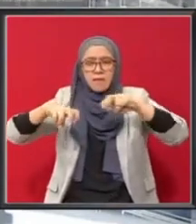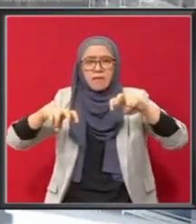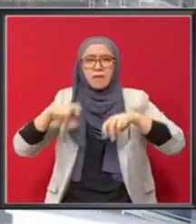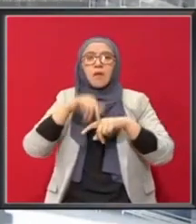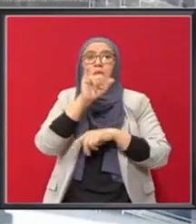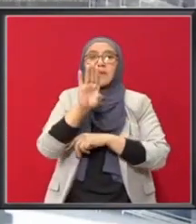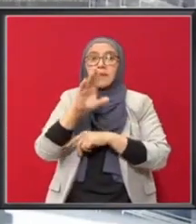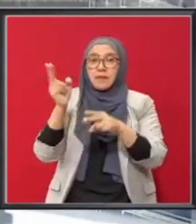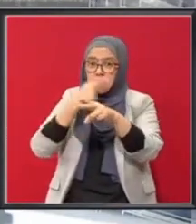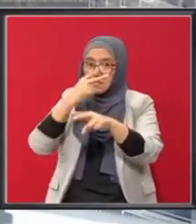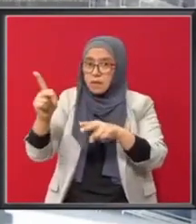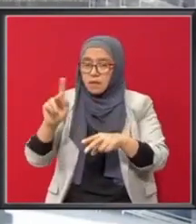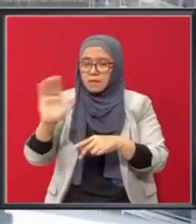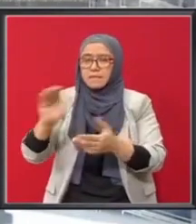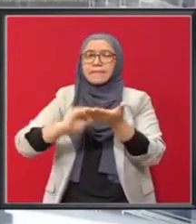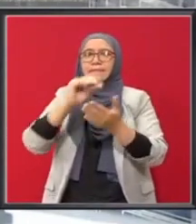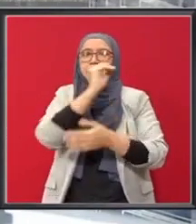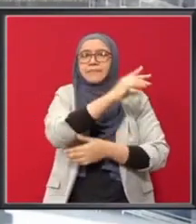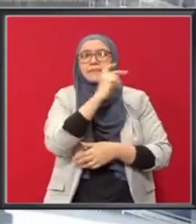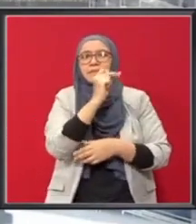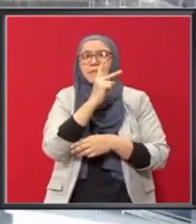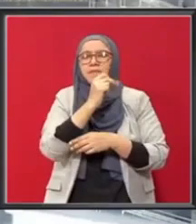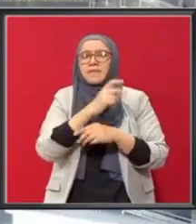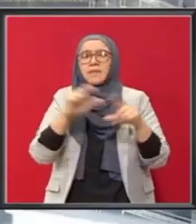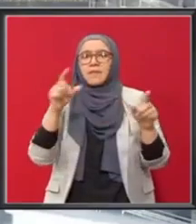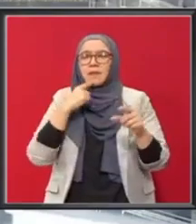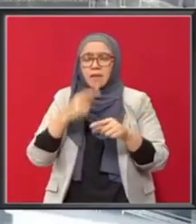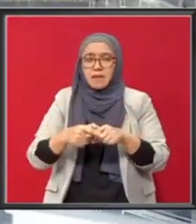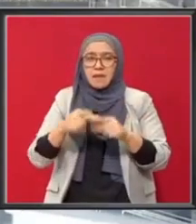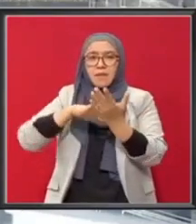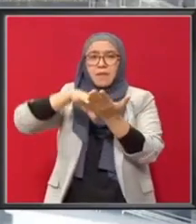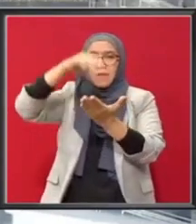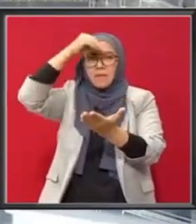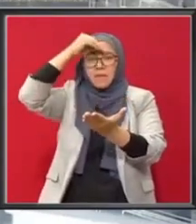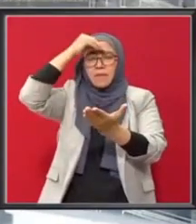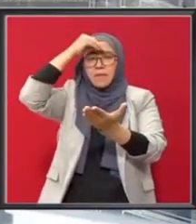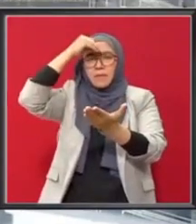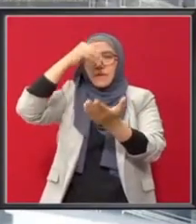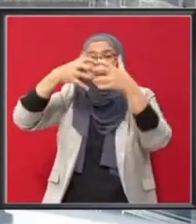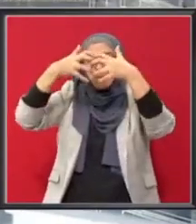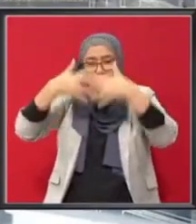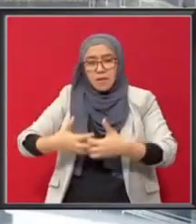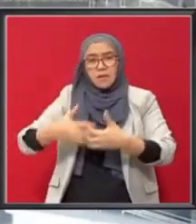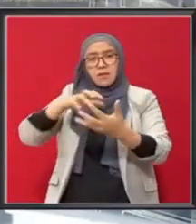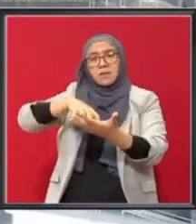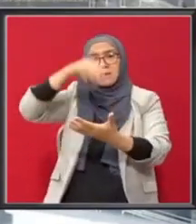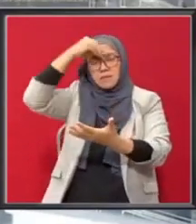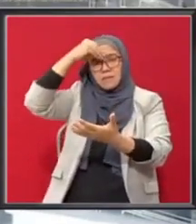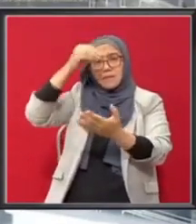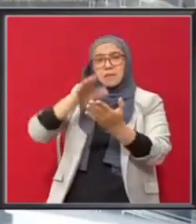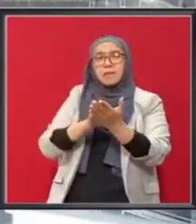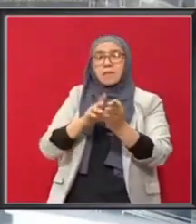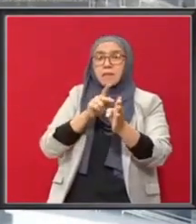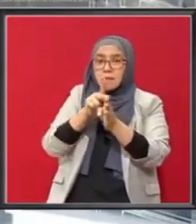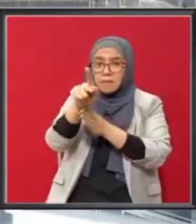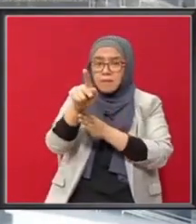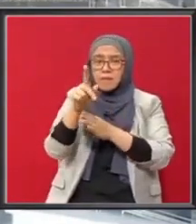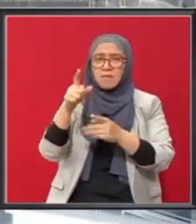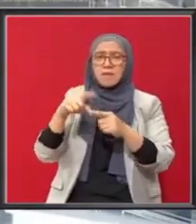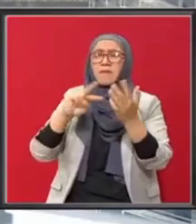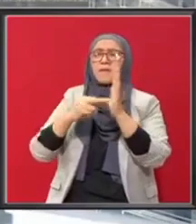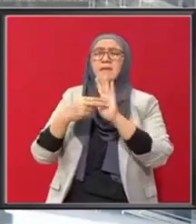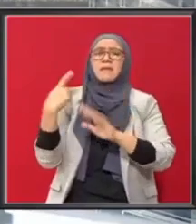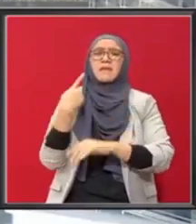ckeyjeans Oke dalasan machine-learning specialist jadi maknanya kita ke Khan perlu persediaan sekitarnya